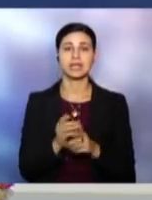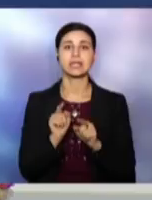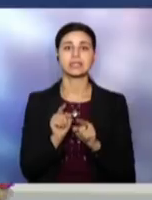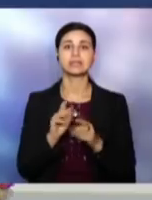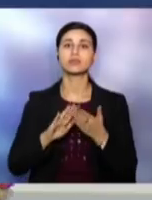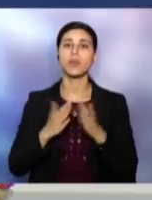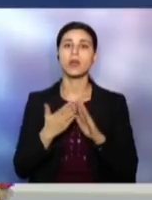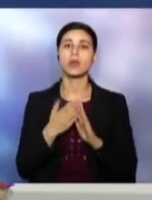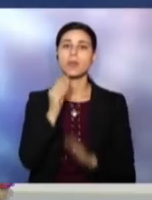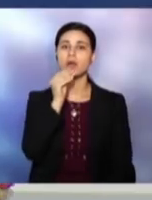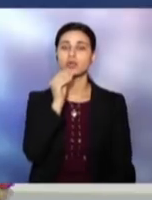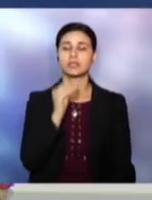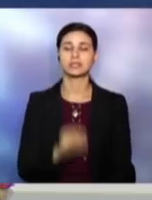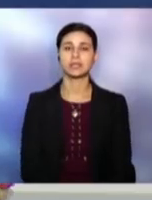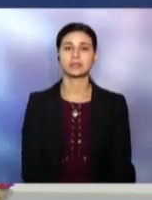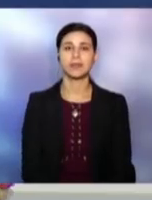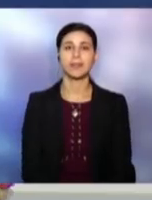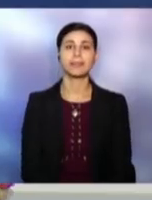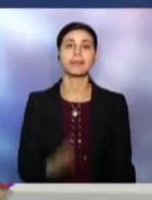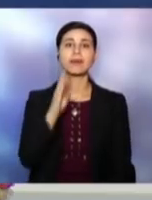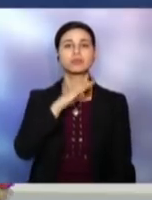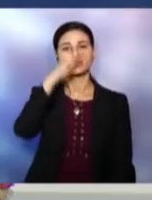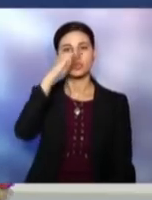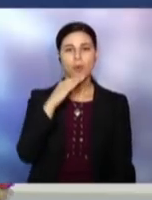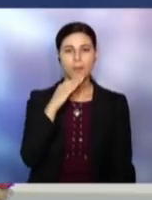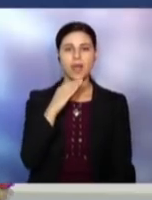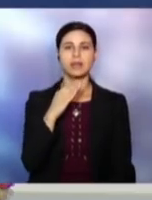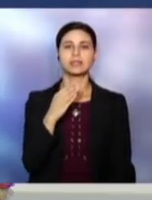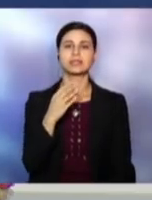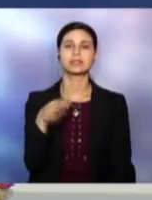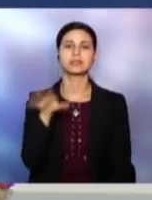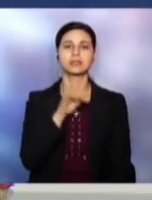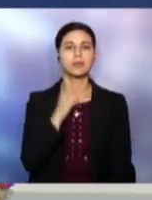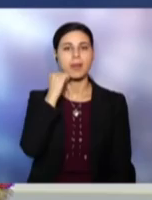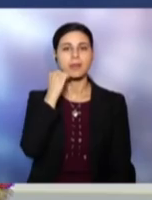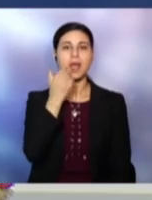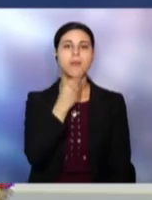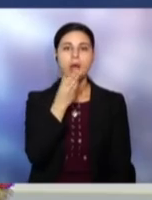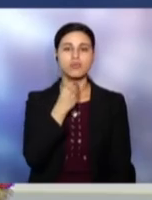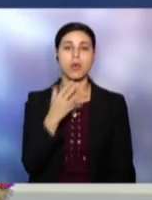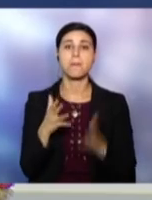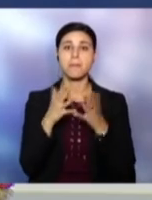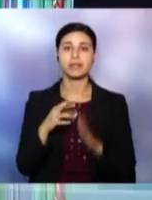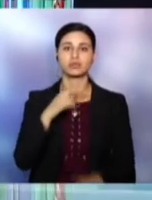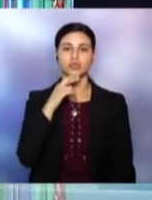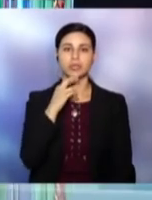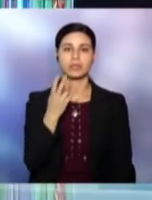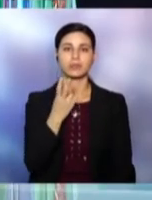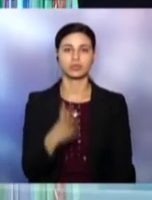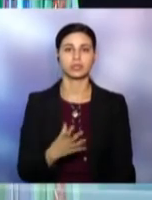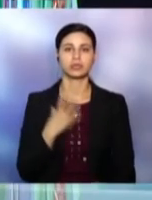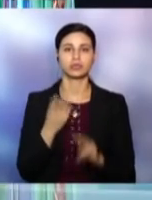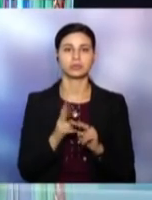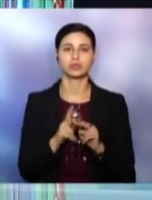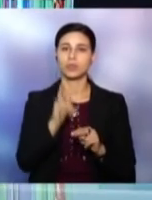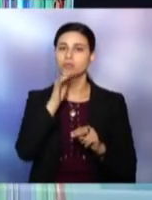კრიტიკული მდგომარეობა, როდესაც მშობელს, ოჯახის უფროს წევრებს მეტი ყურადღება და მობილიზაცია მართებთ იმისათვის,